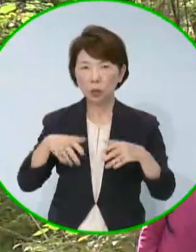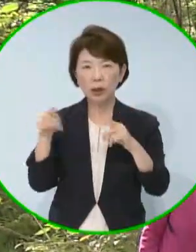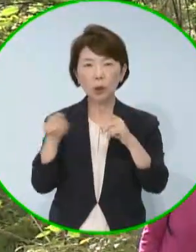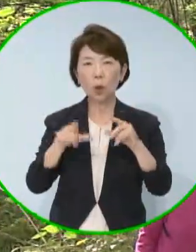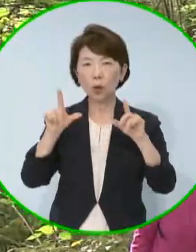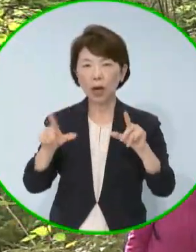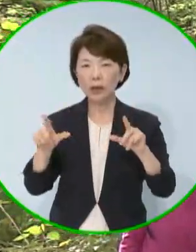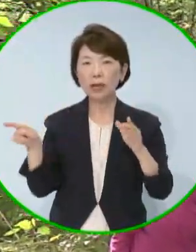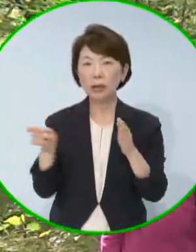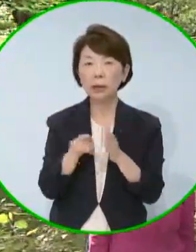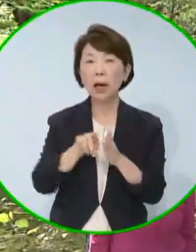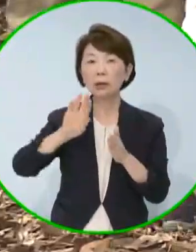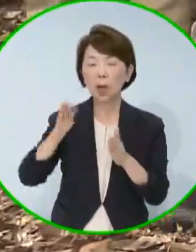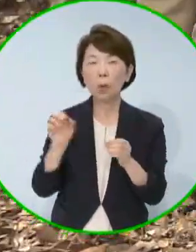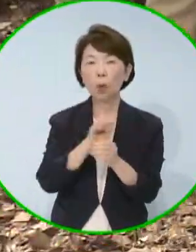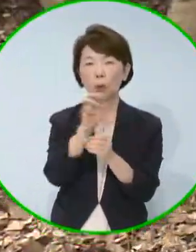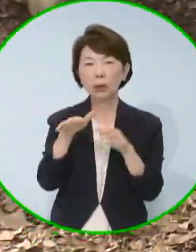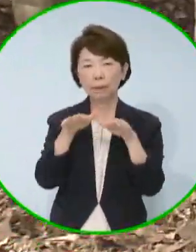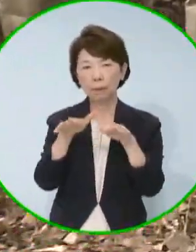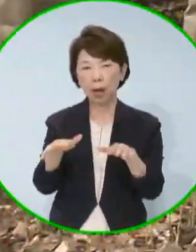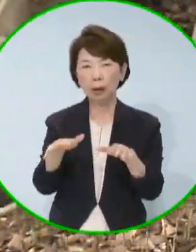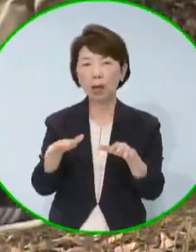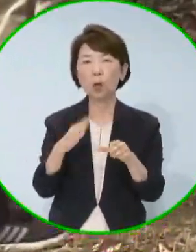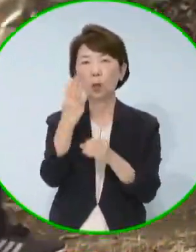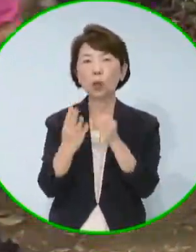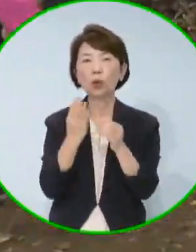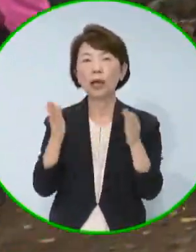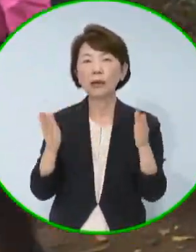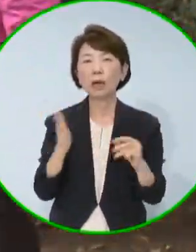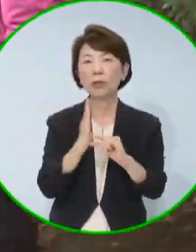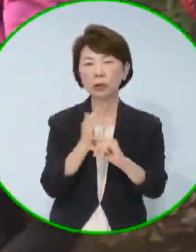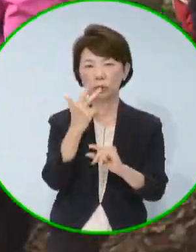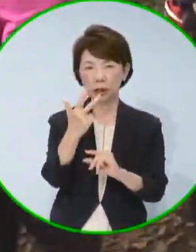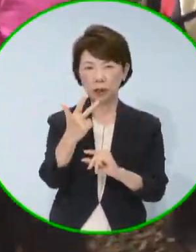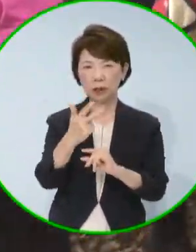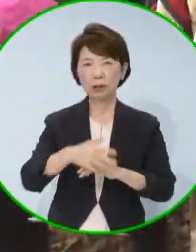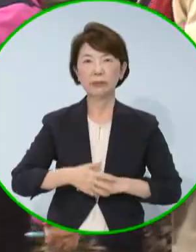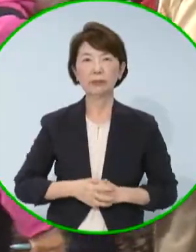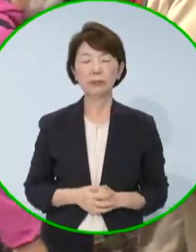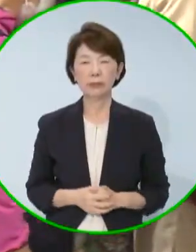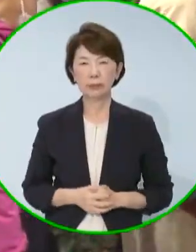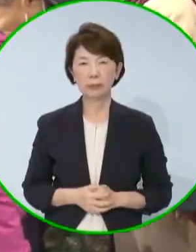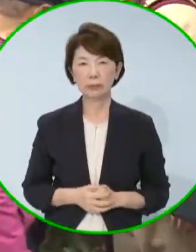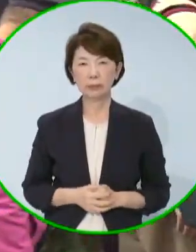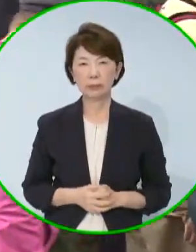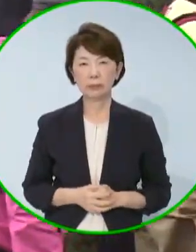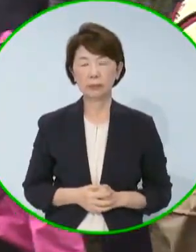り公開してきましたが、新型コロナでこの4年間は中止されていました。